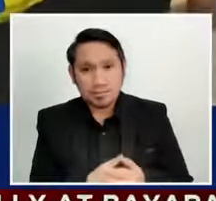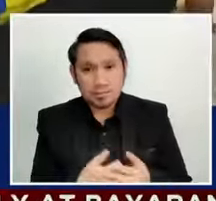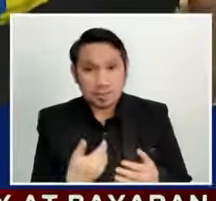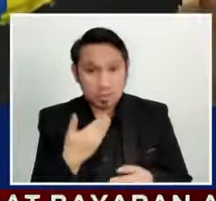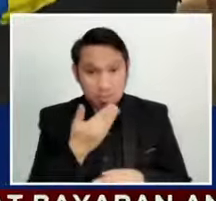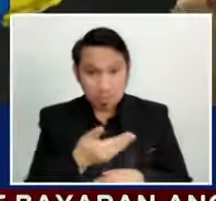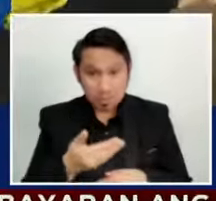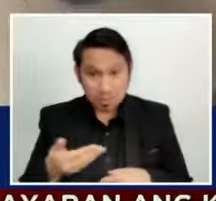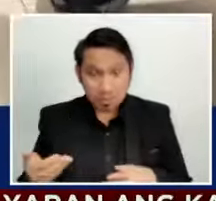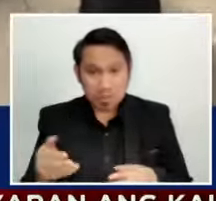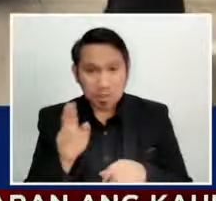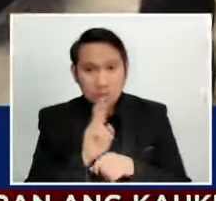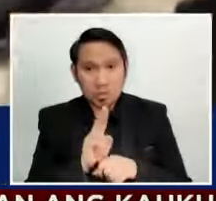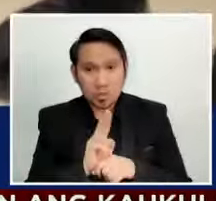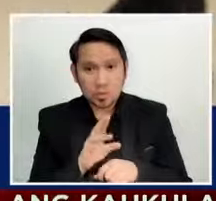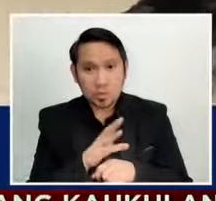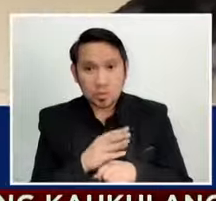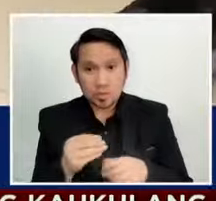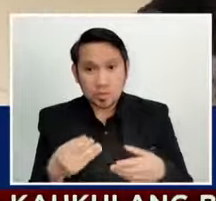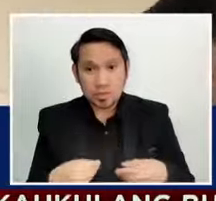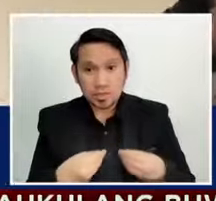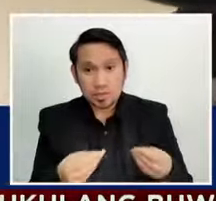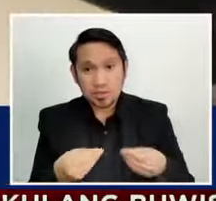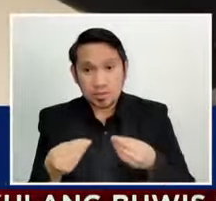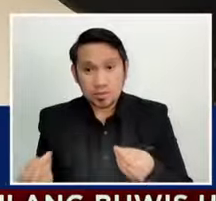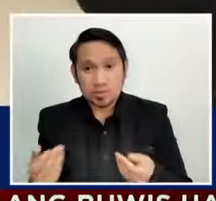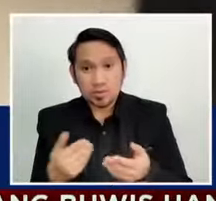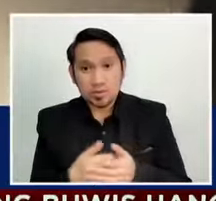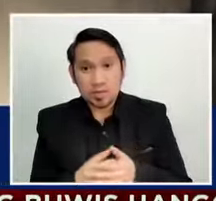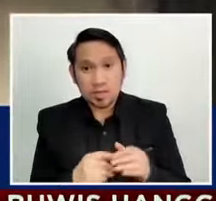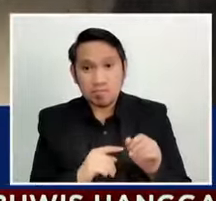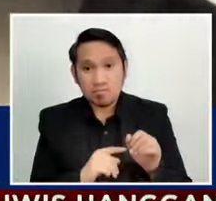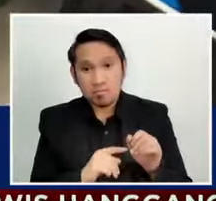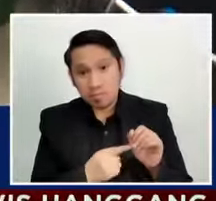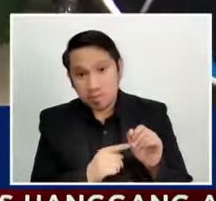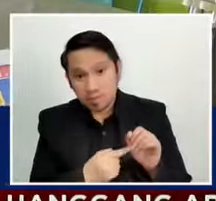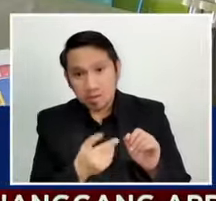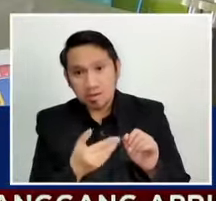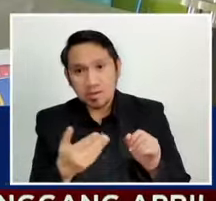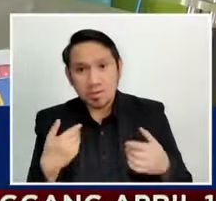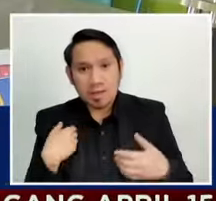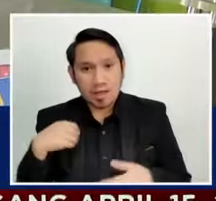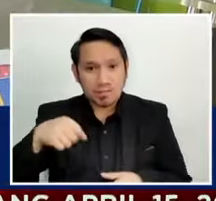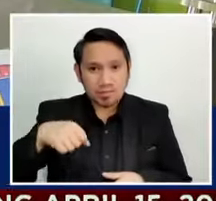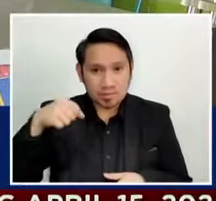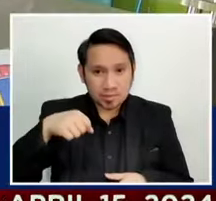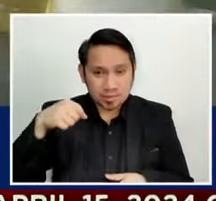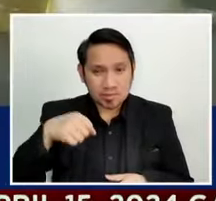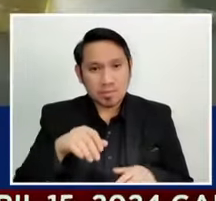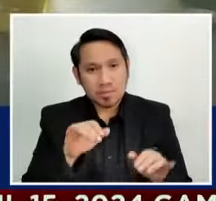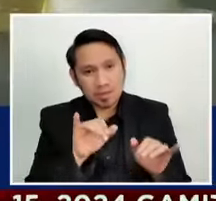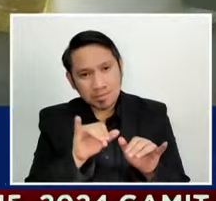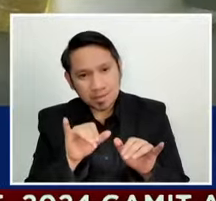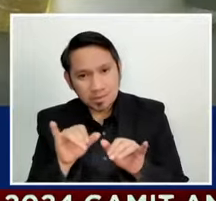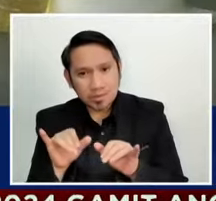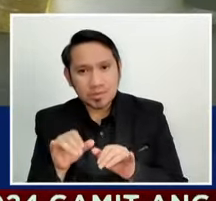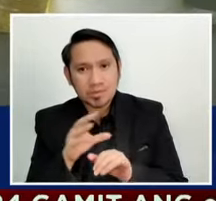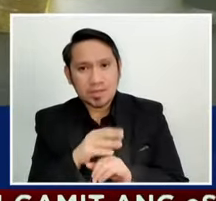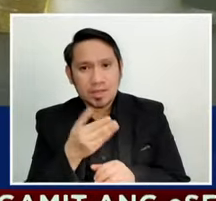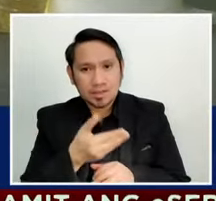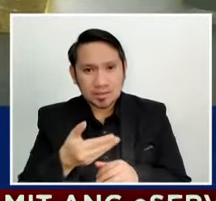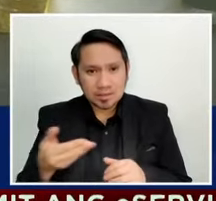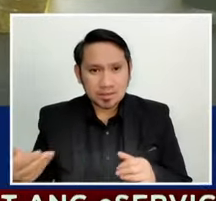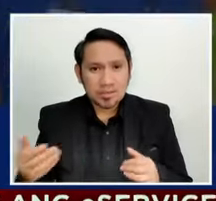sa training, namahagi ang Lingkod Kapamilya ng starter kits na may lamang timba, measuring dippers at ingredients sa paggawa